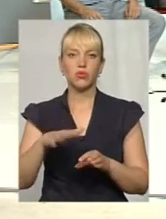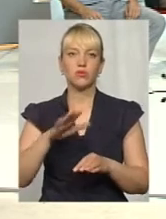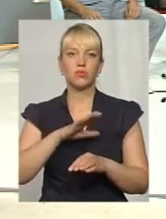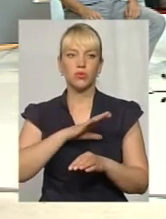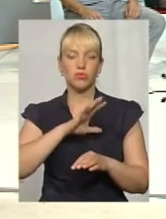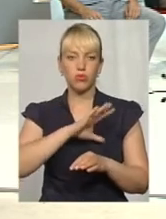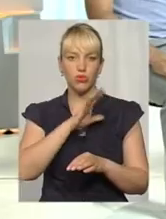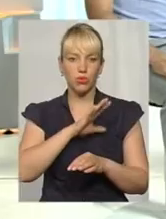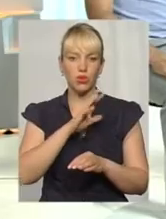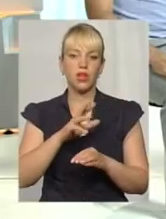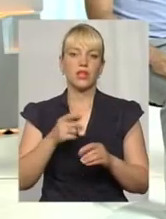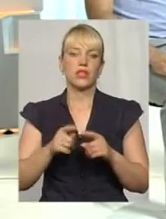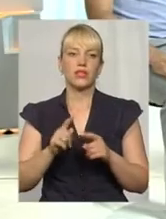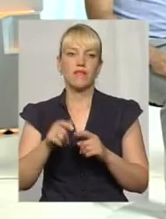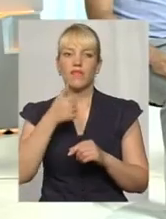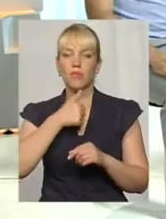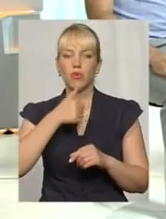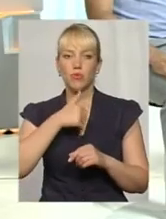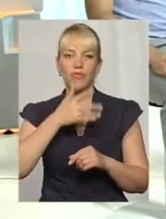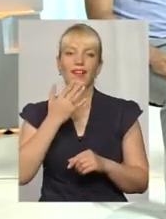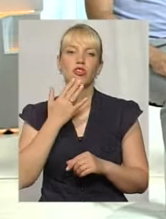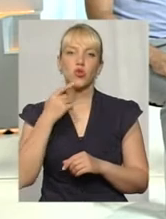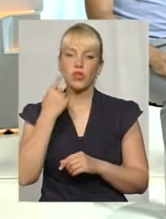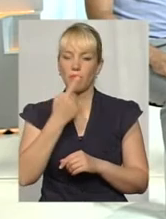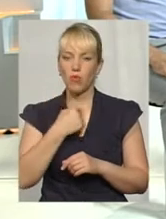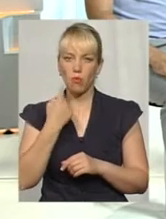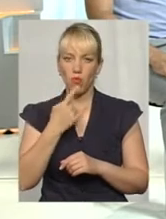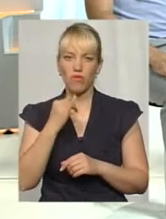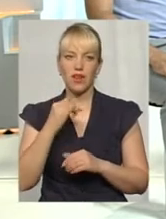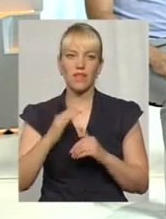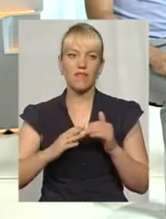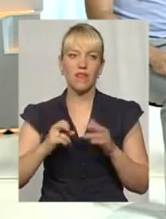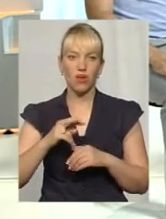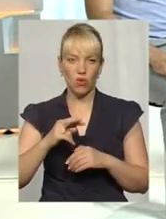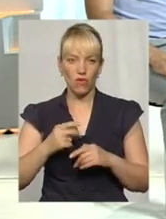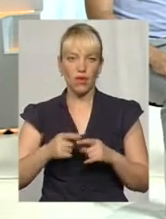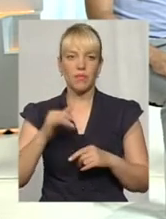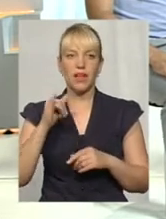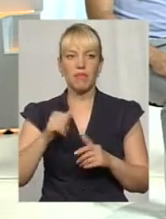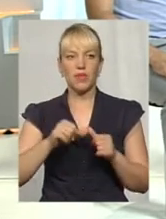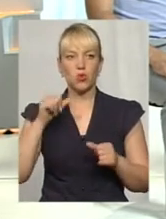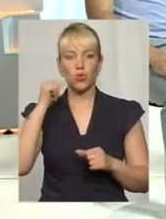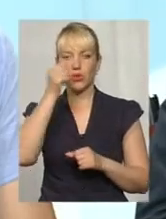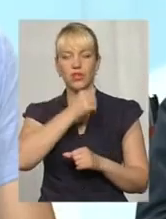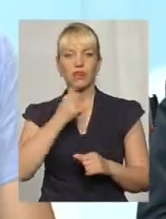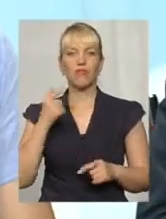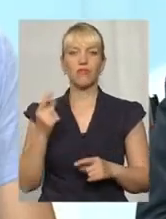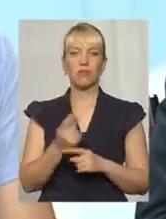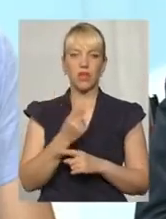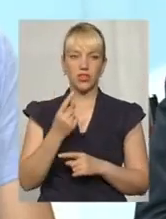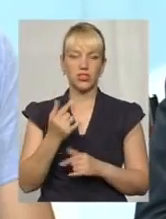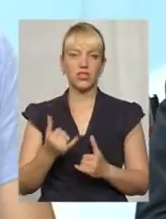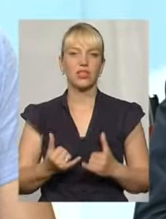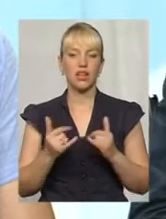вступне випробування з іноземної мови і фахове вступне випробування. Так було всі роки. І минулий рік вперше, саме для